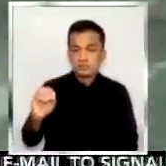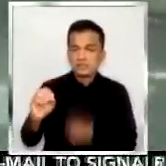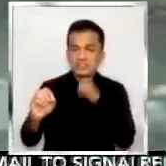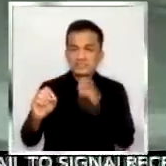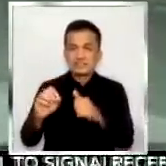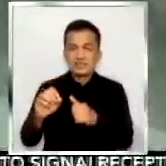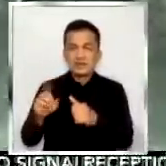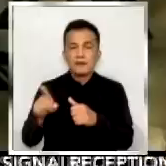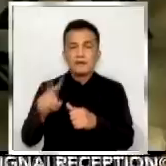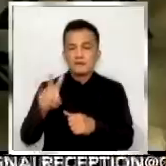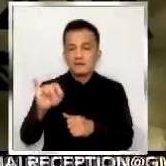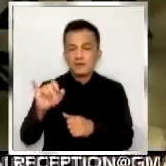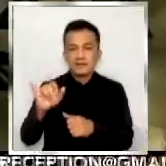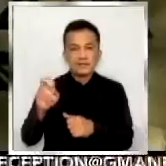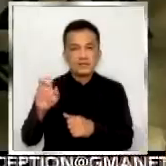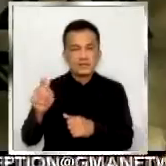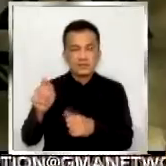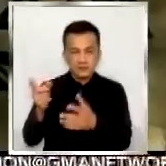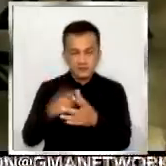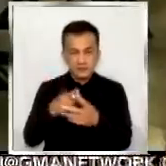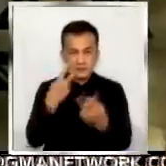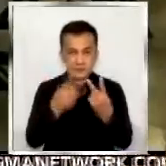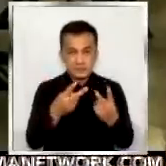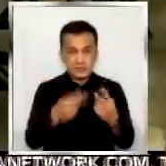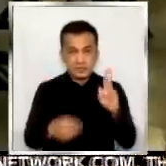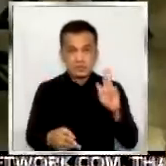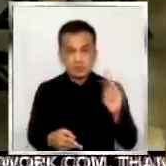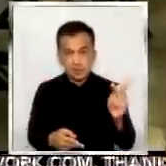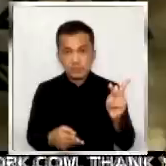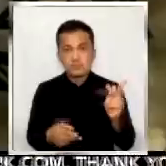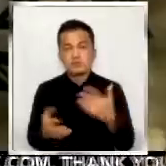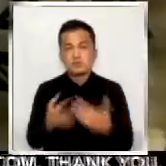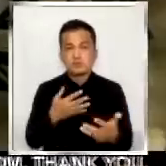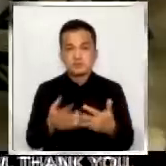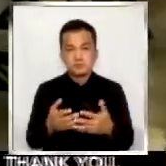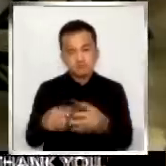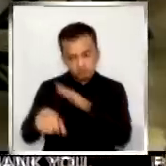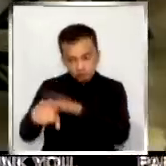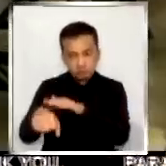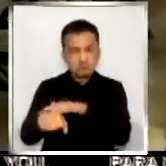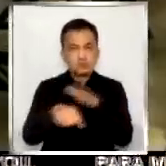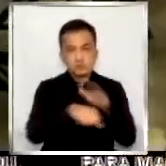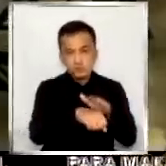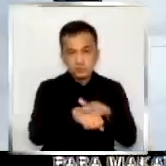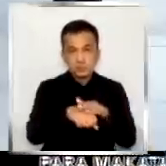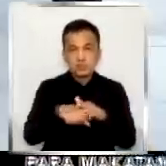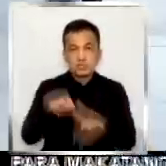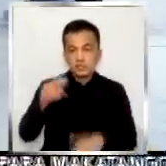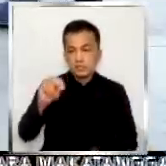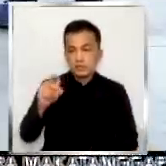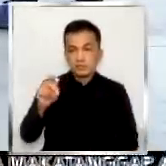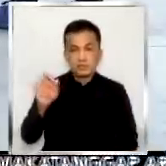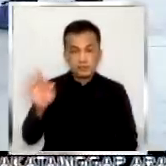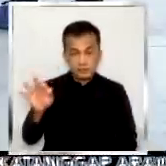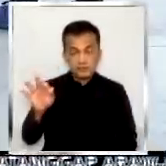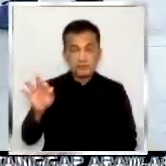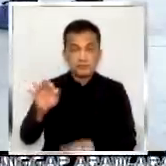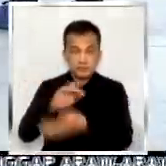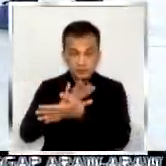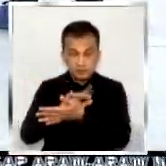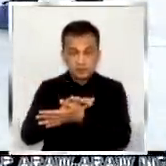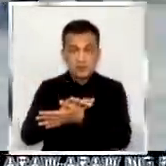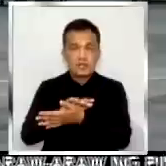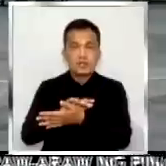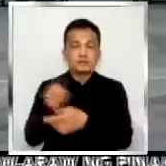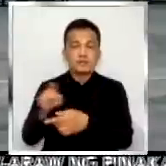sa United Kingdom. Gayunman, inalerto na raw ng National Task Force Against COVID-19 ang lahat ng paliparan sa